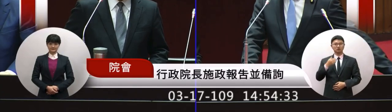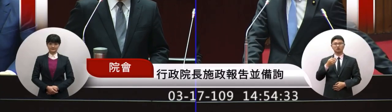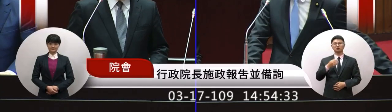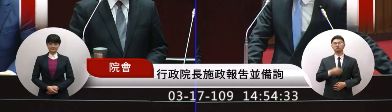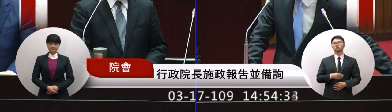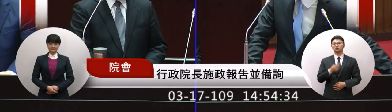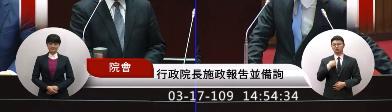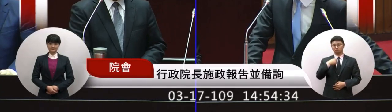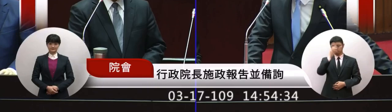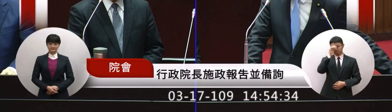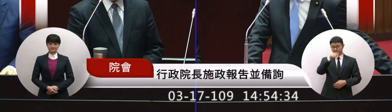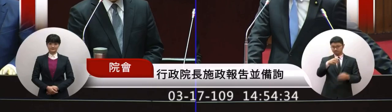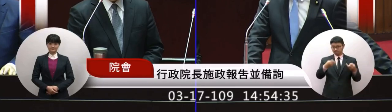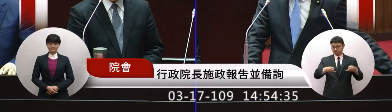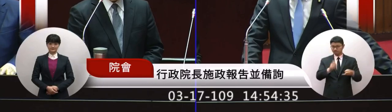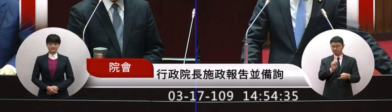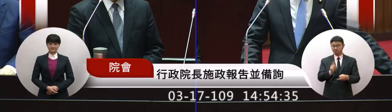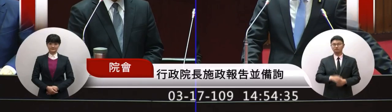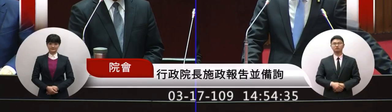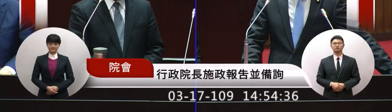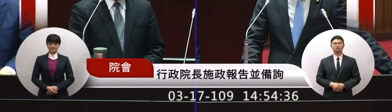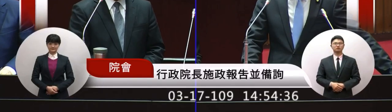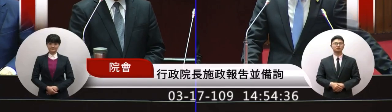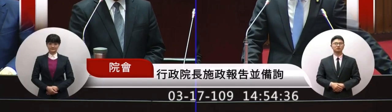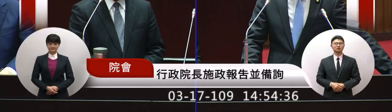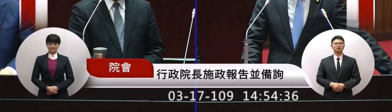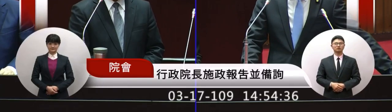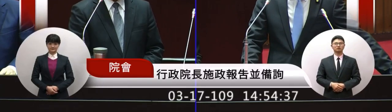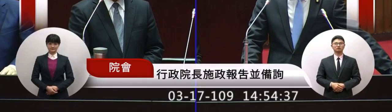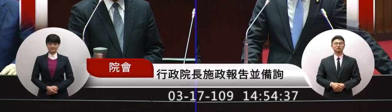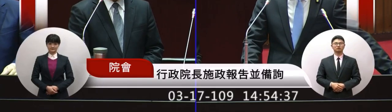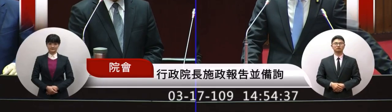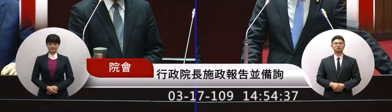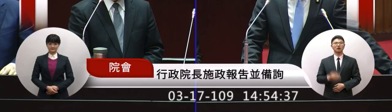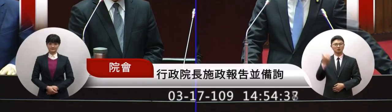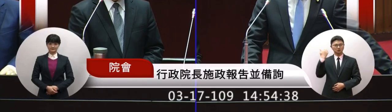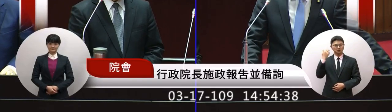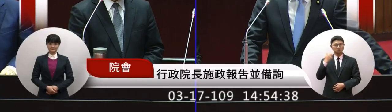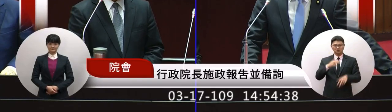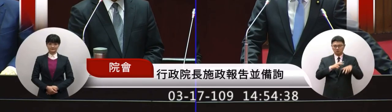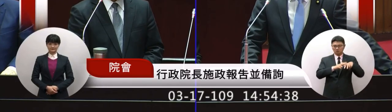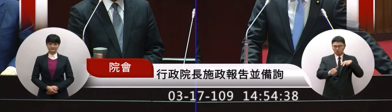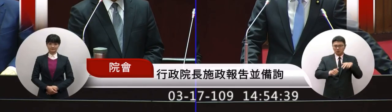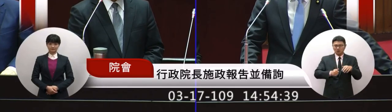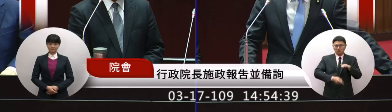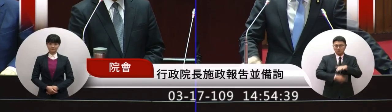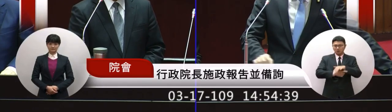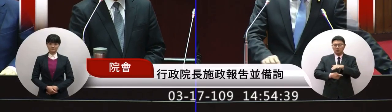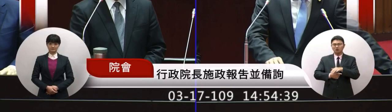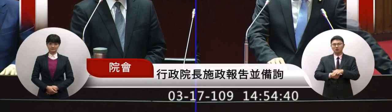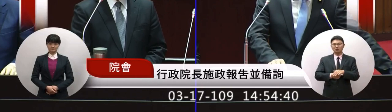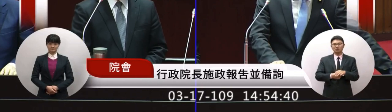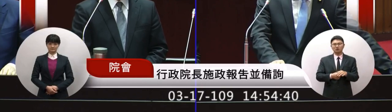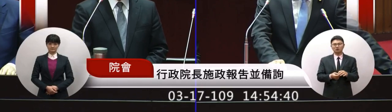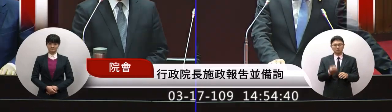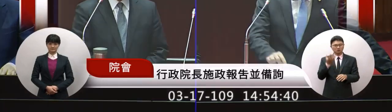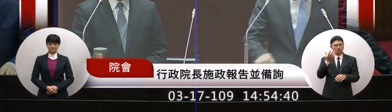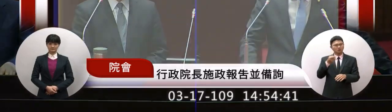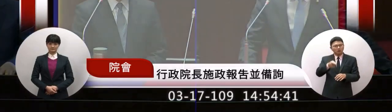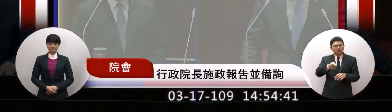下，第一个，的确当时刑案发生数很高，每一年有